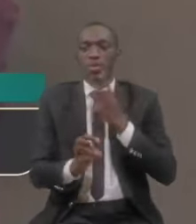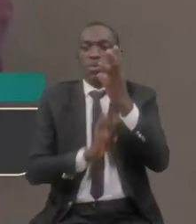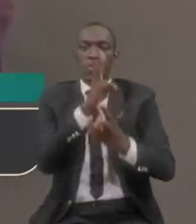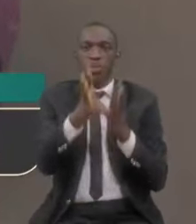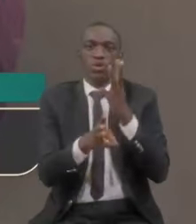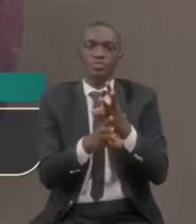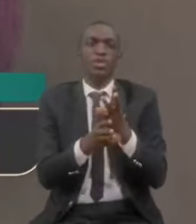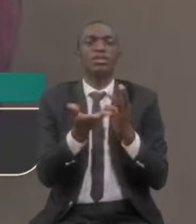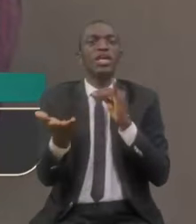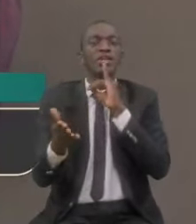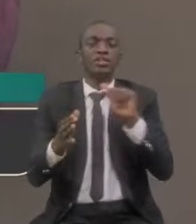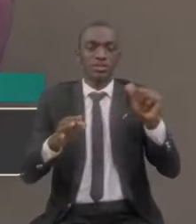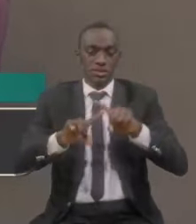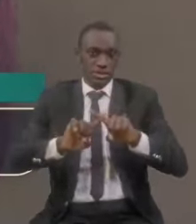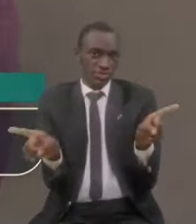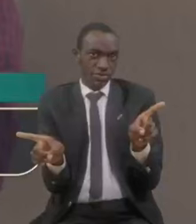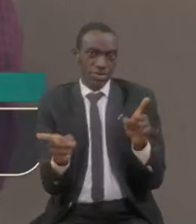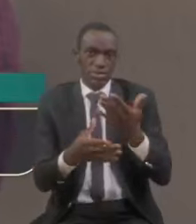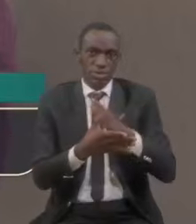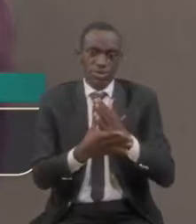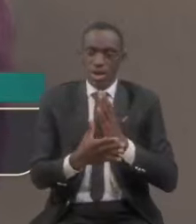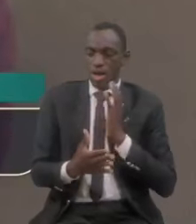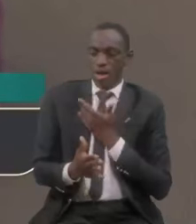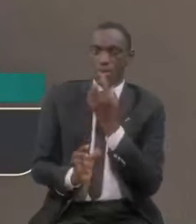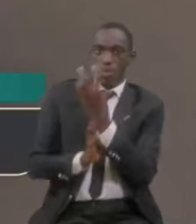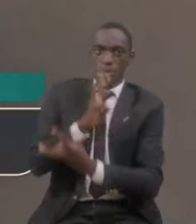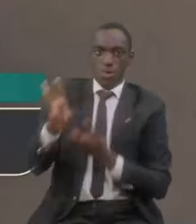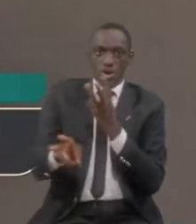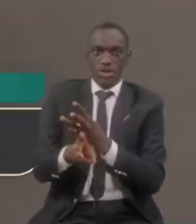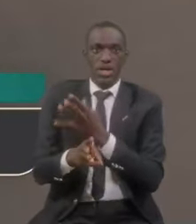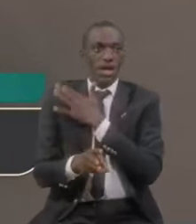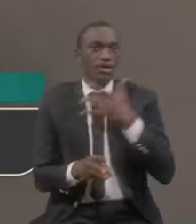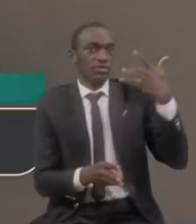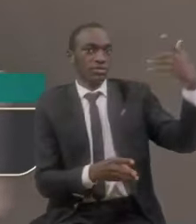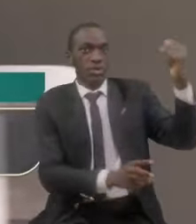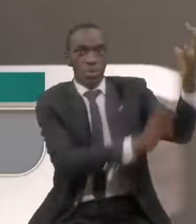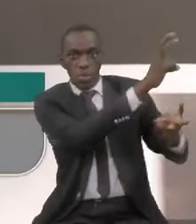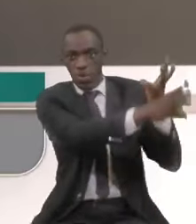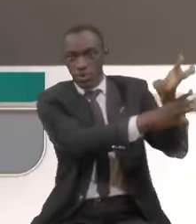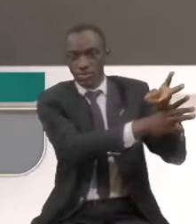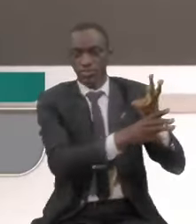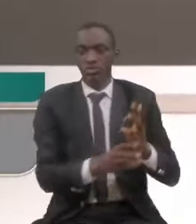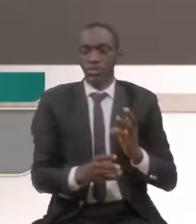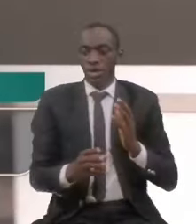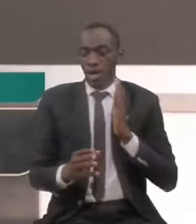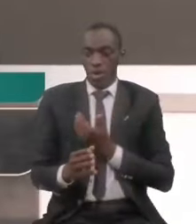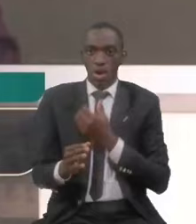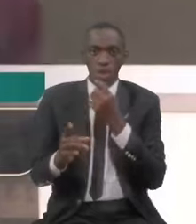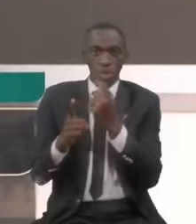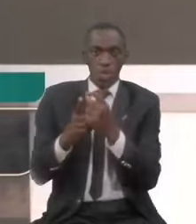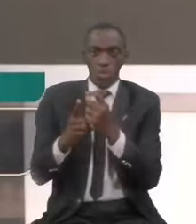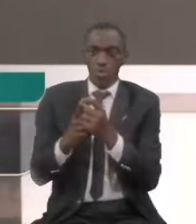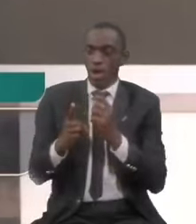a une différence entre notre monde et le monde. Notre monde est notre